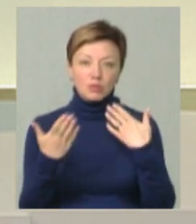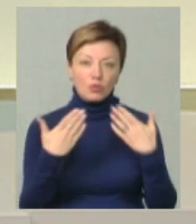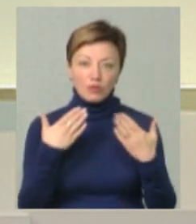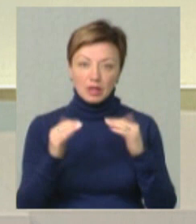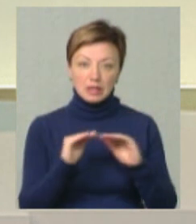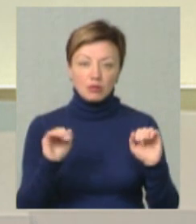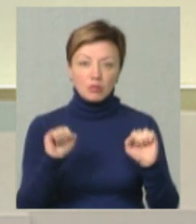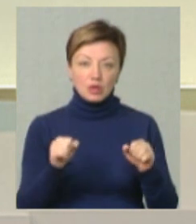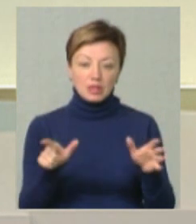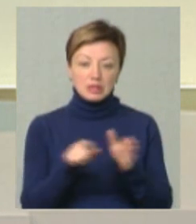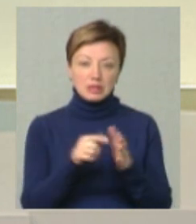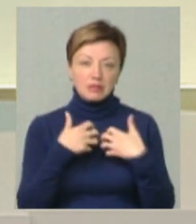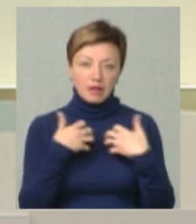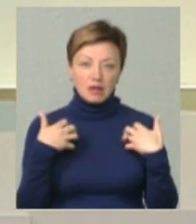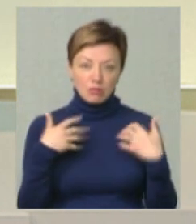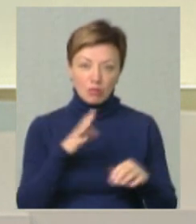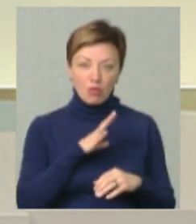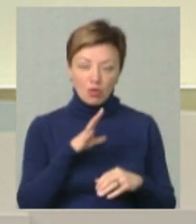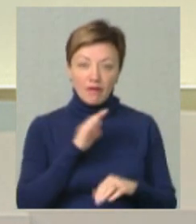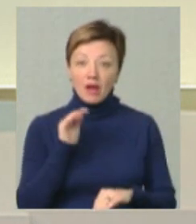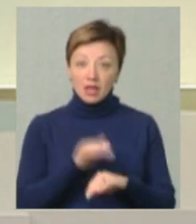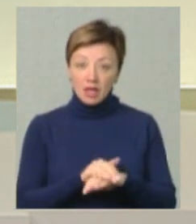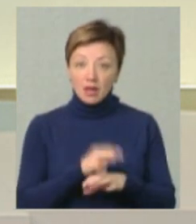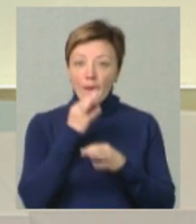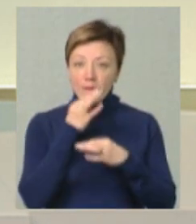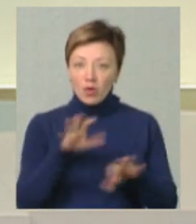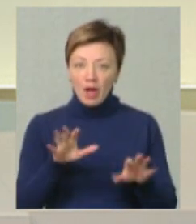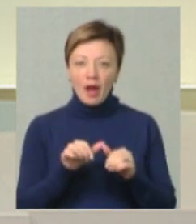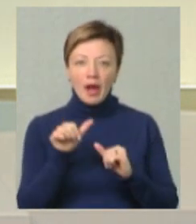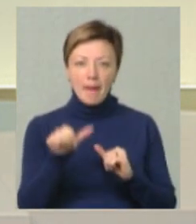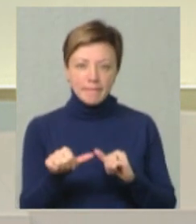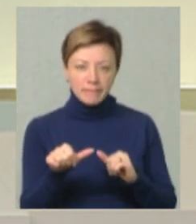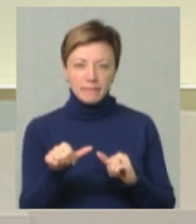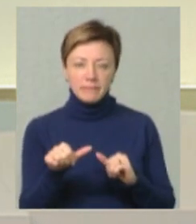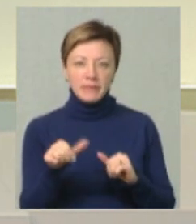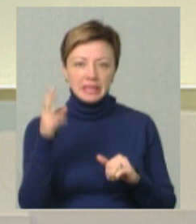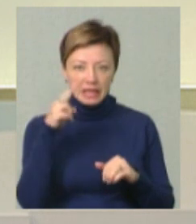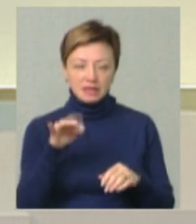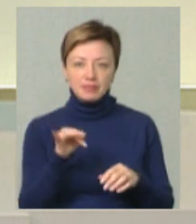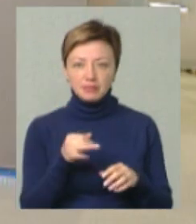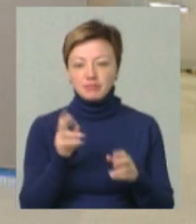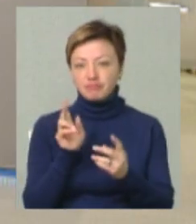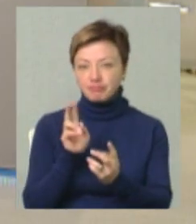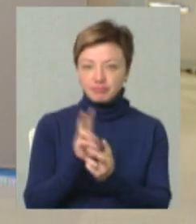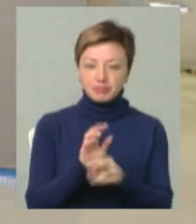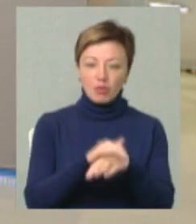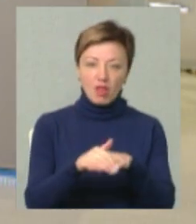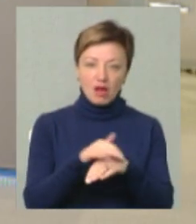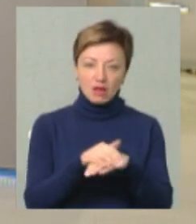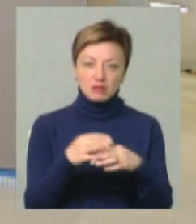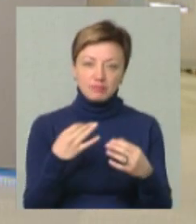щоб діти могли з тваринками. Тобто, фактично до будь-яких, крім хижаків, даємо можливість пойти,